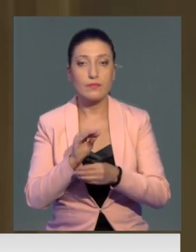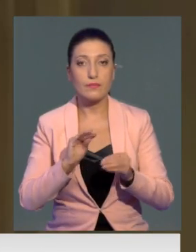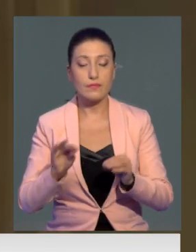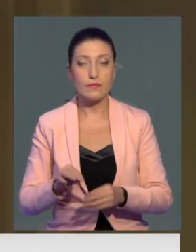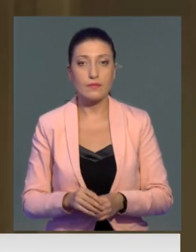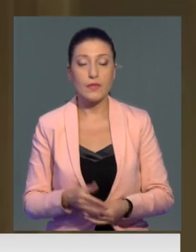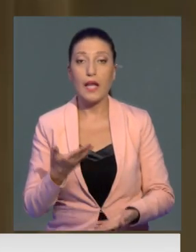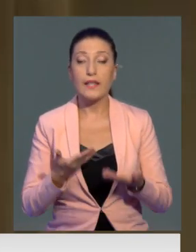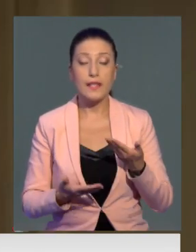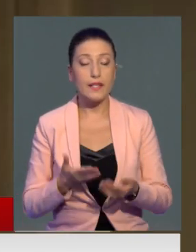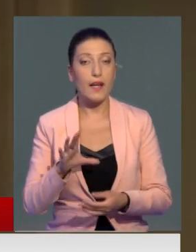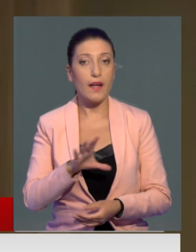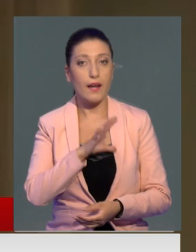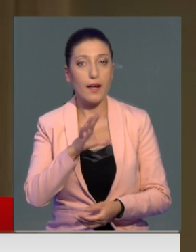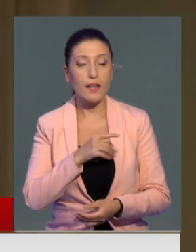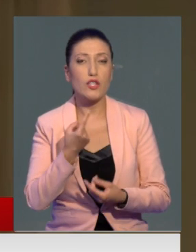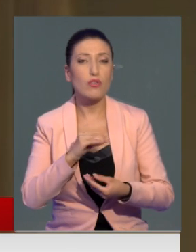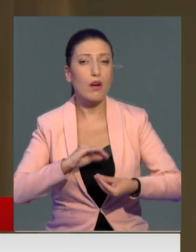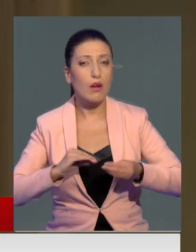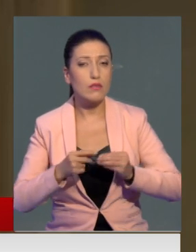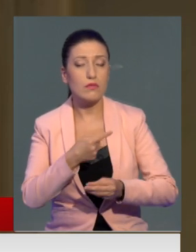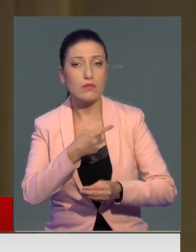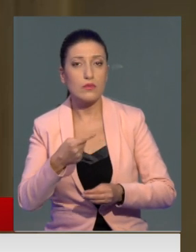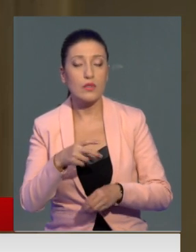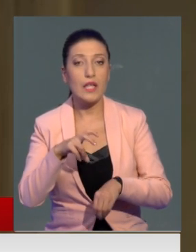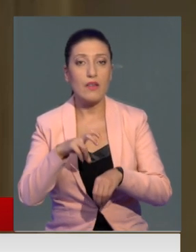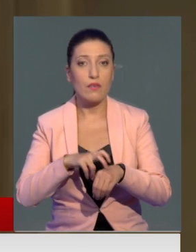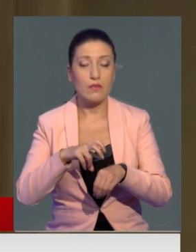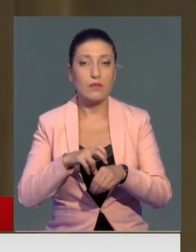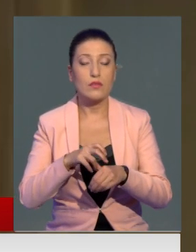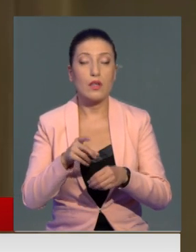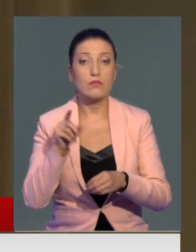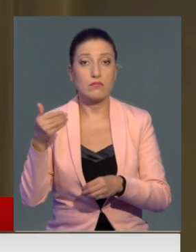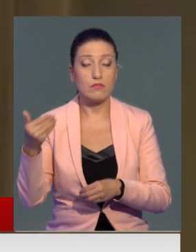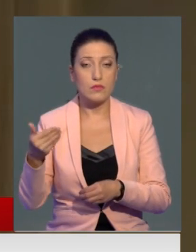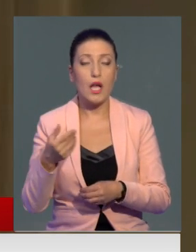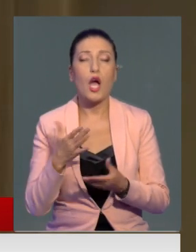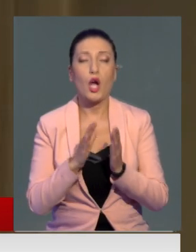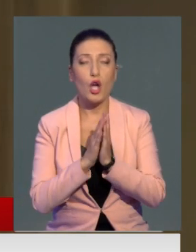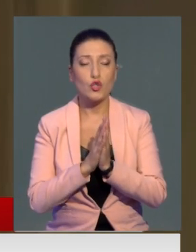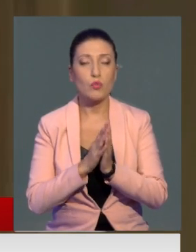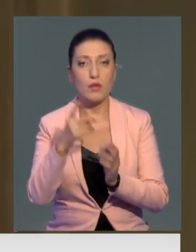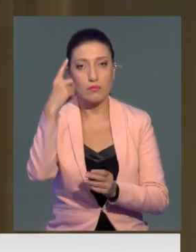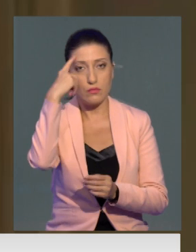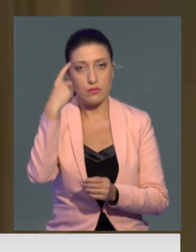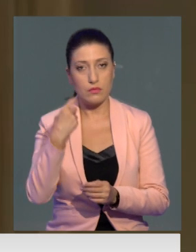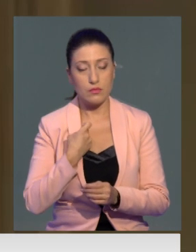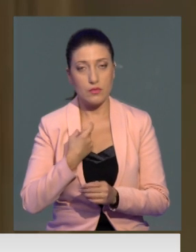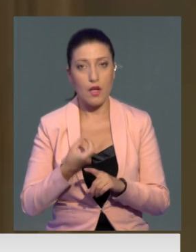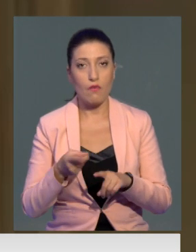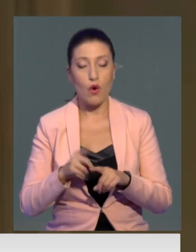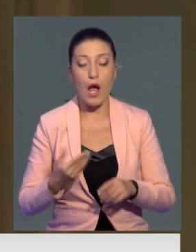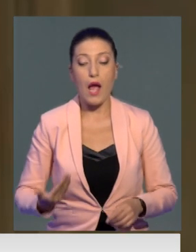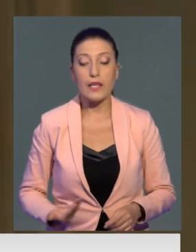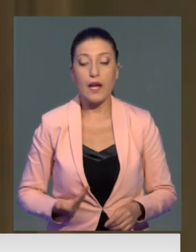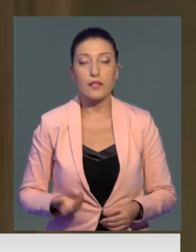Եթե եղել է որևէ կոնկրետ թերացում որևէ Բուշինարկի կողմից, ես կխնդրեմ ինձ տեղեկացնեք, որպեսզի վստահ լինեմ, որ իրոք կյանքի